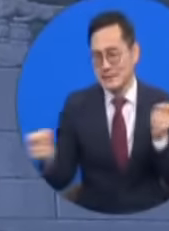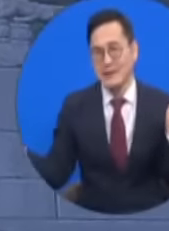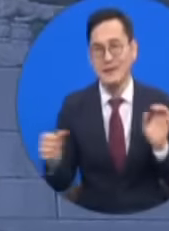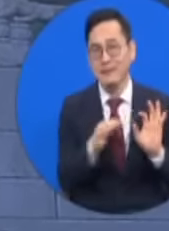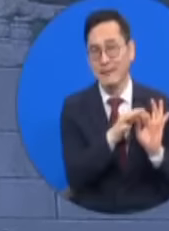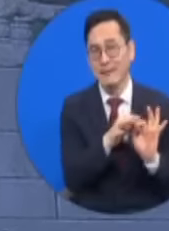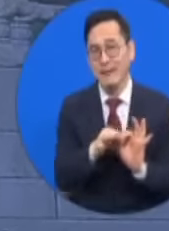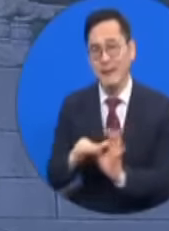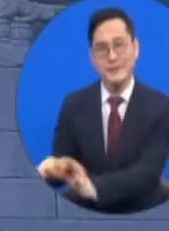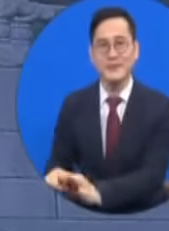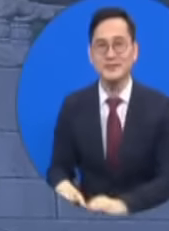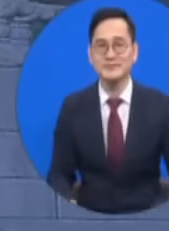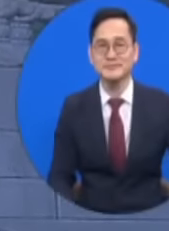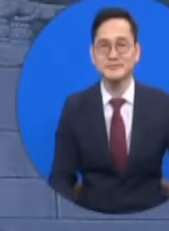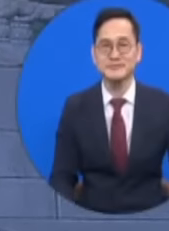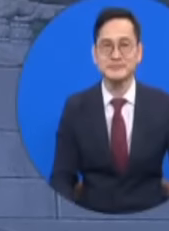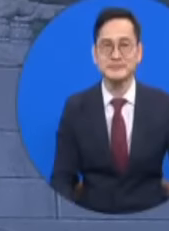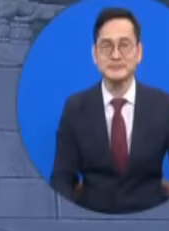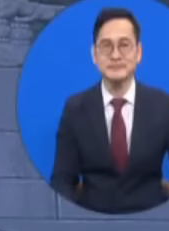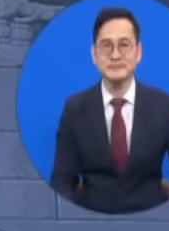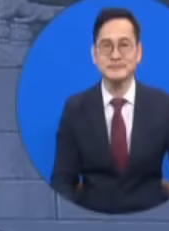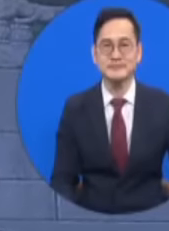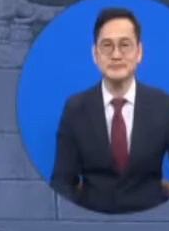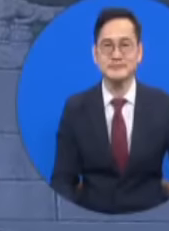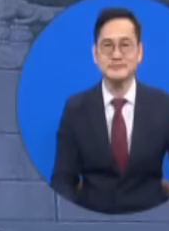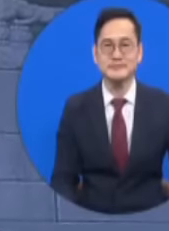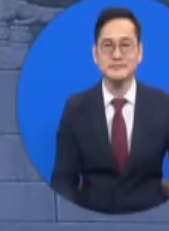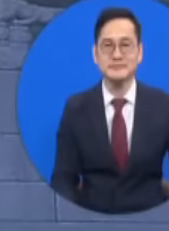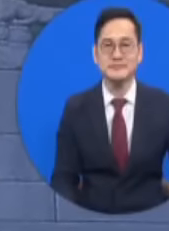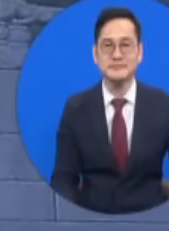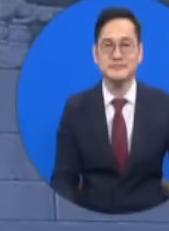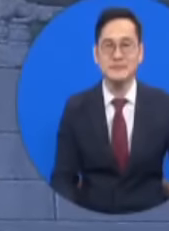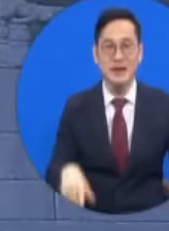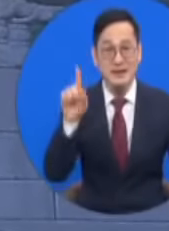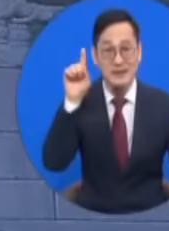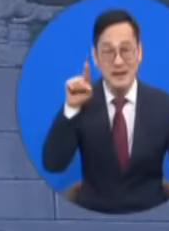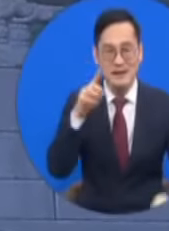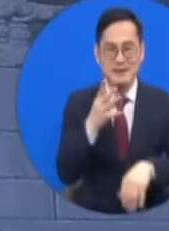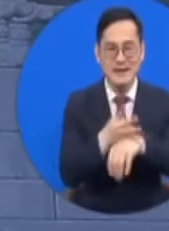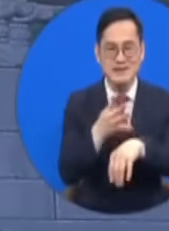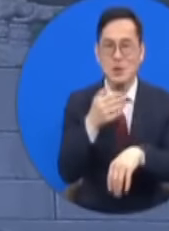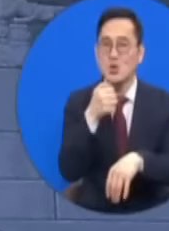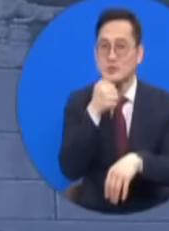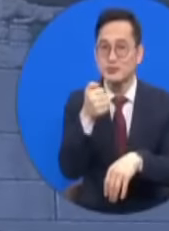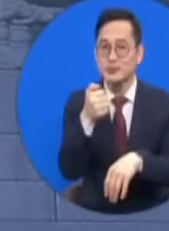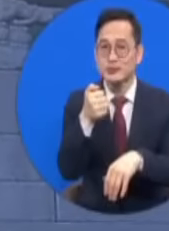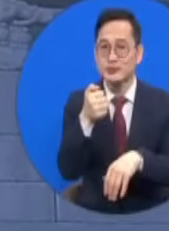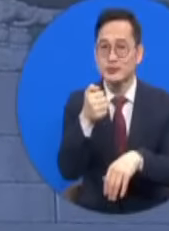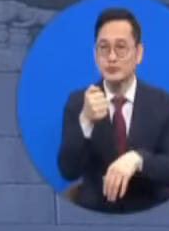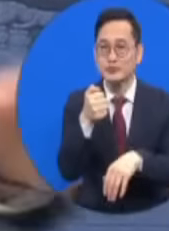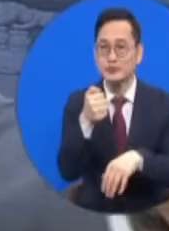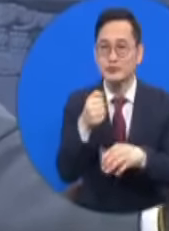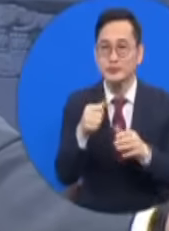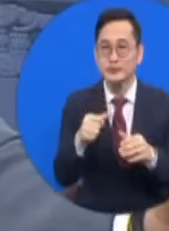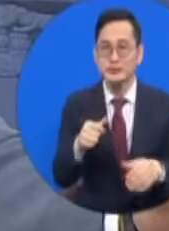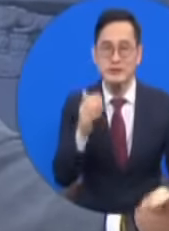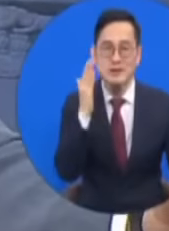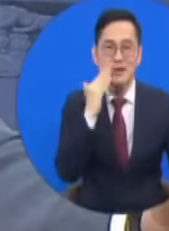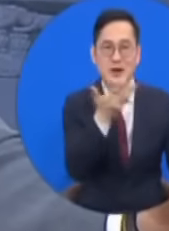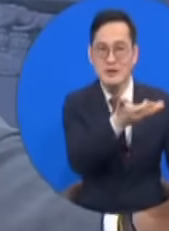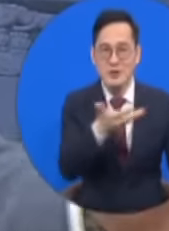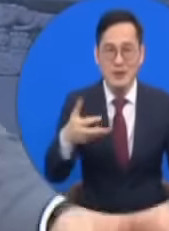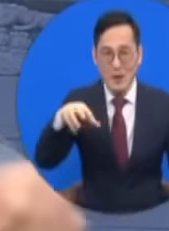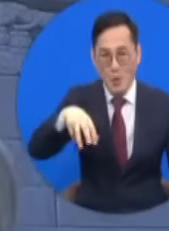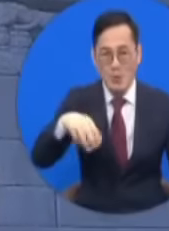않고 내일 총선 방송을 합니다. 그리고 내일 4시 50분 저희 채널A가 이곳 청계광장과